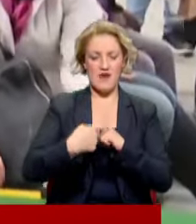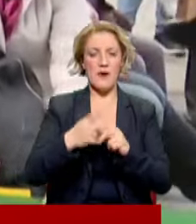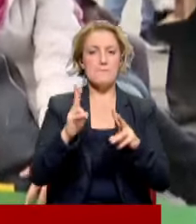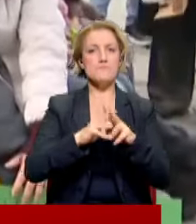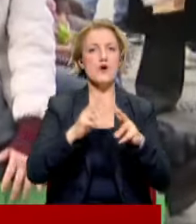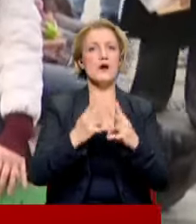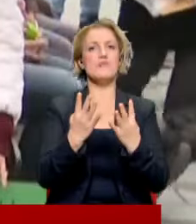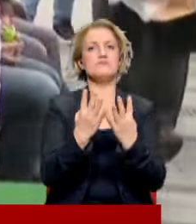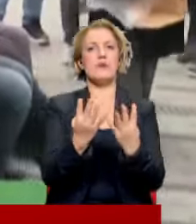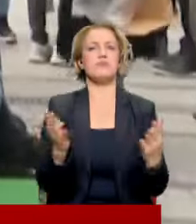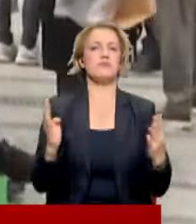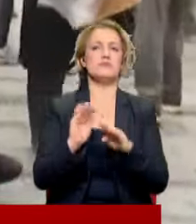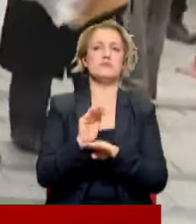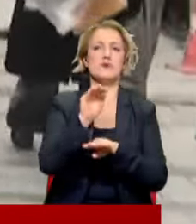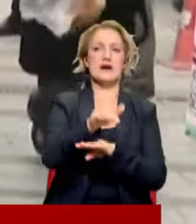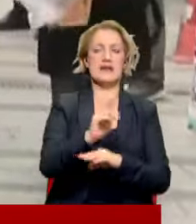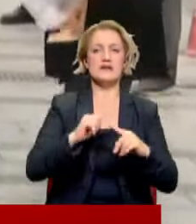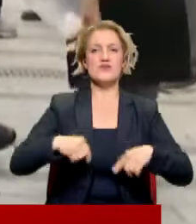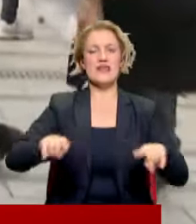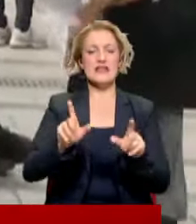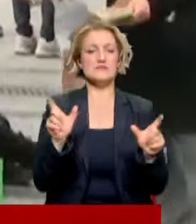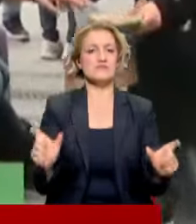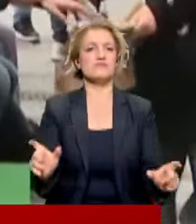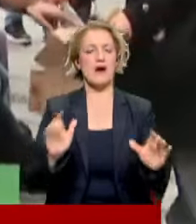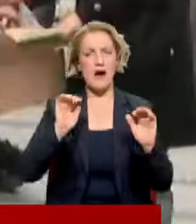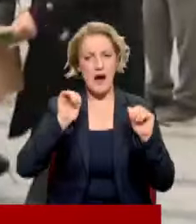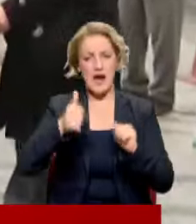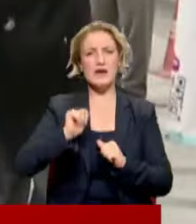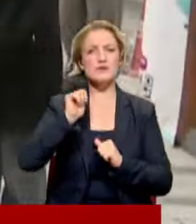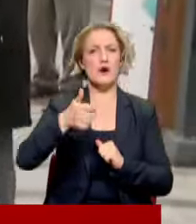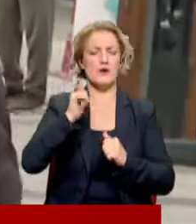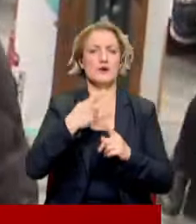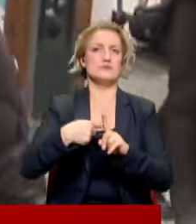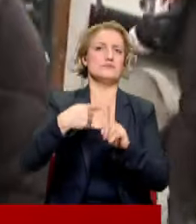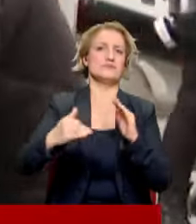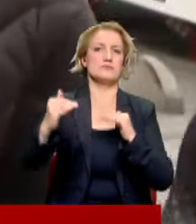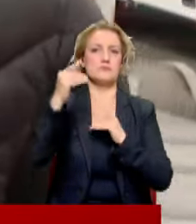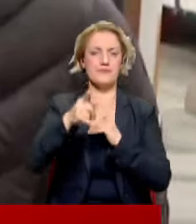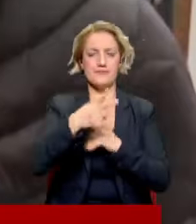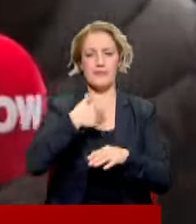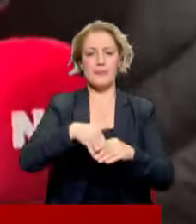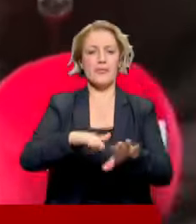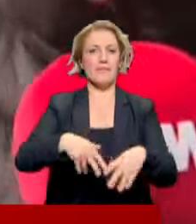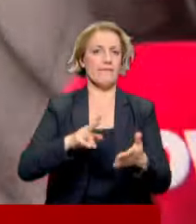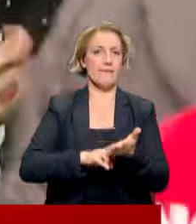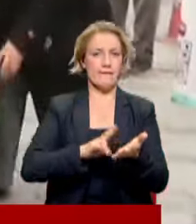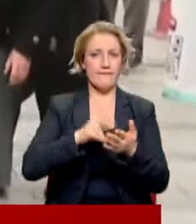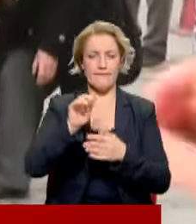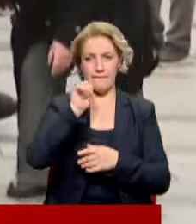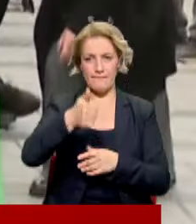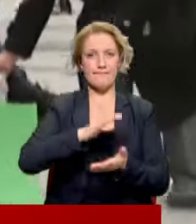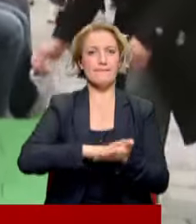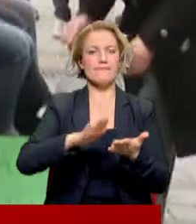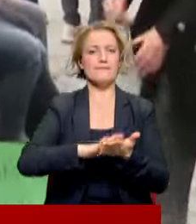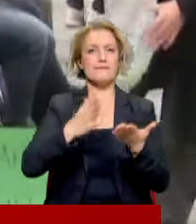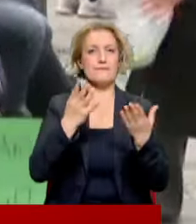polis bariyerlerinin ardında çevresindeki tedbirler her geçen gün daha da arttırılıyor. Belediye meclis üyeleri ise her gün